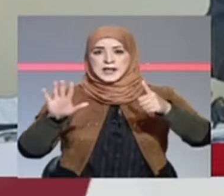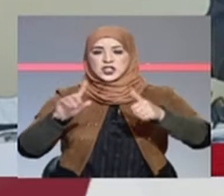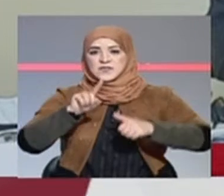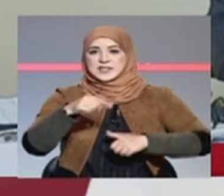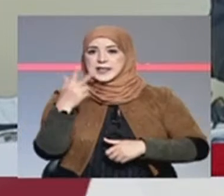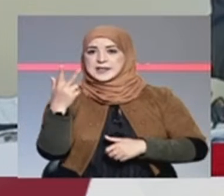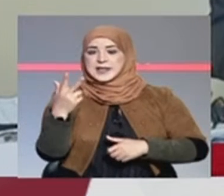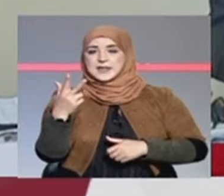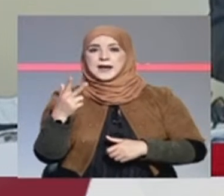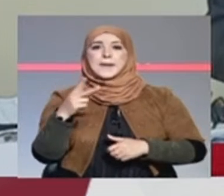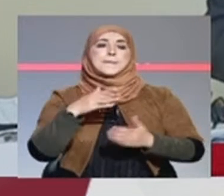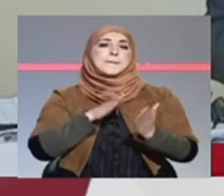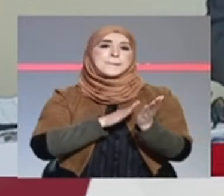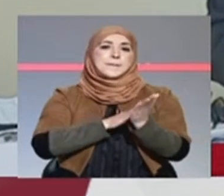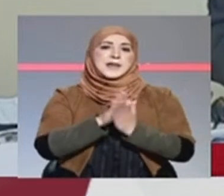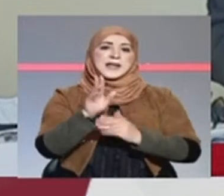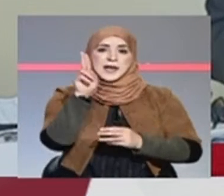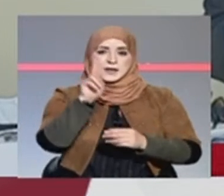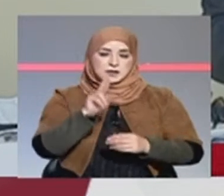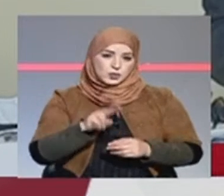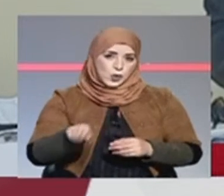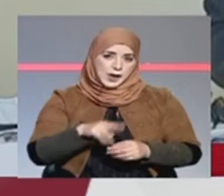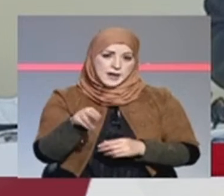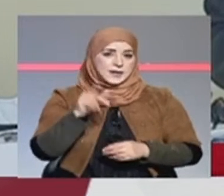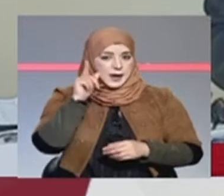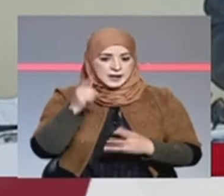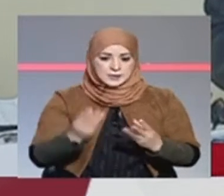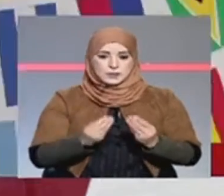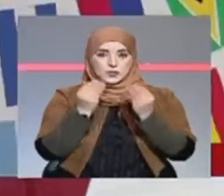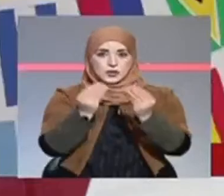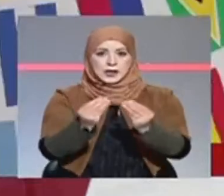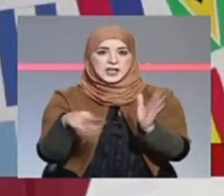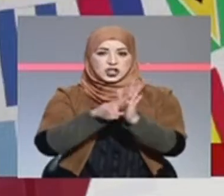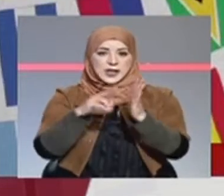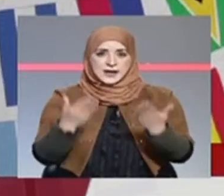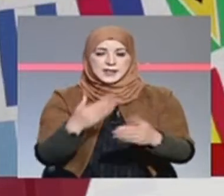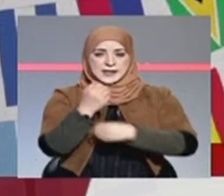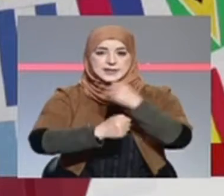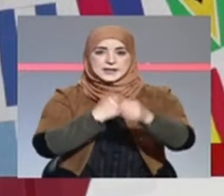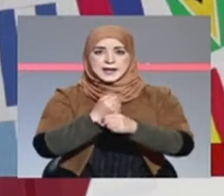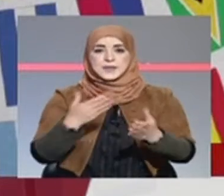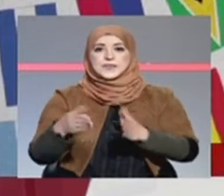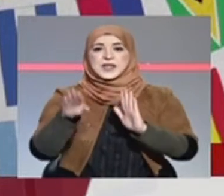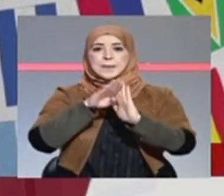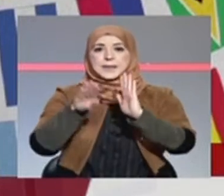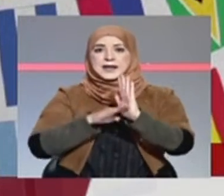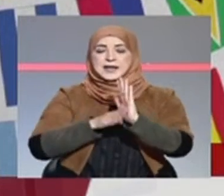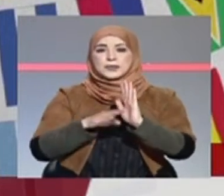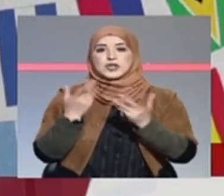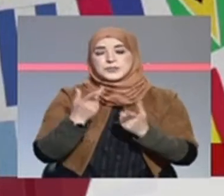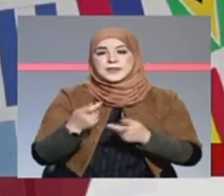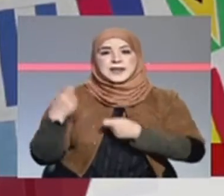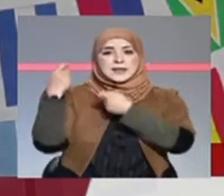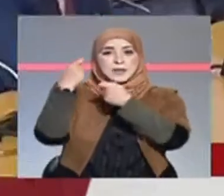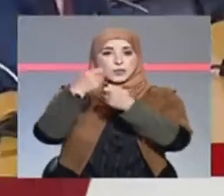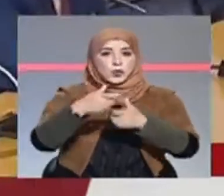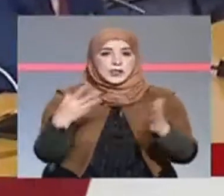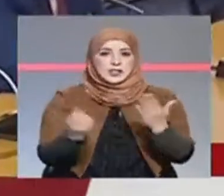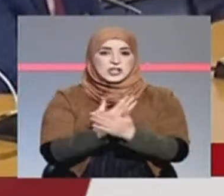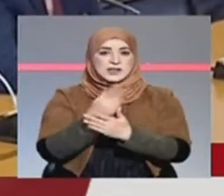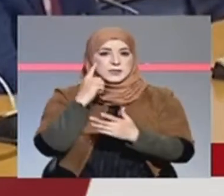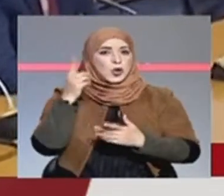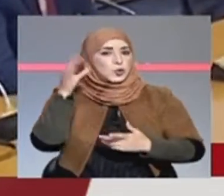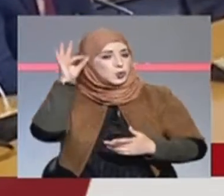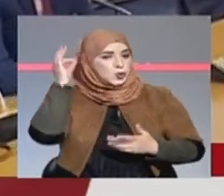مليار دينار لابد من تسديدها هذه السنه برنامج التمويل الجديد الذي تسعى للحصول على